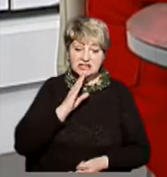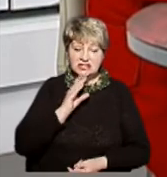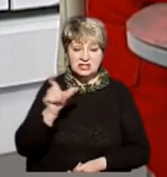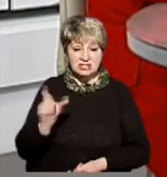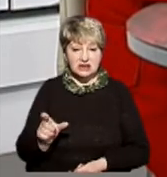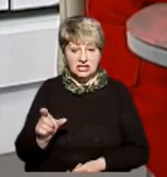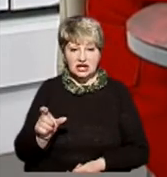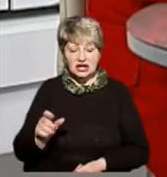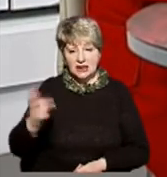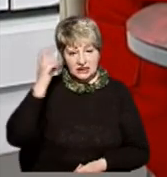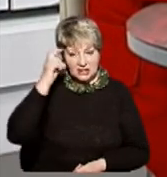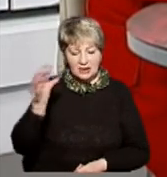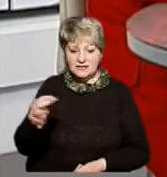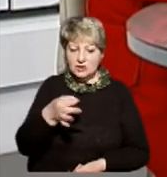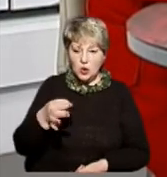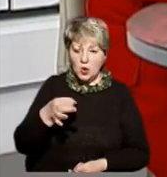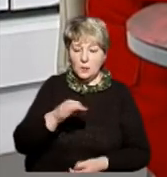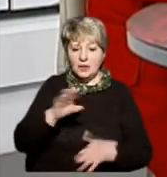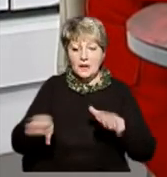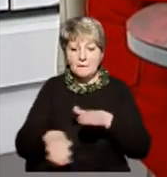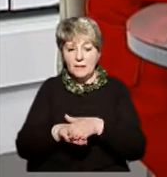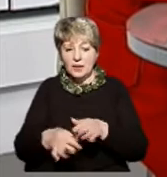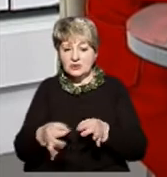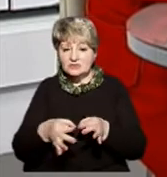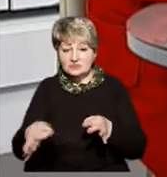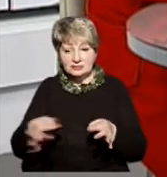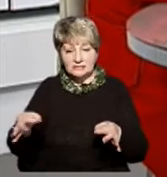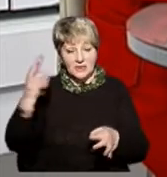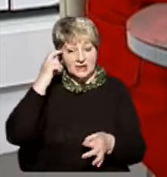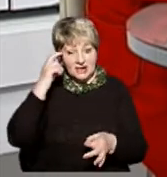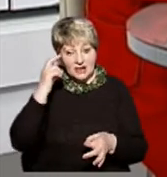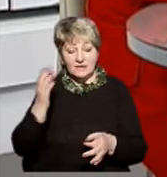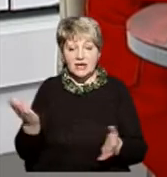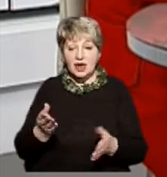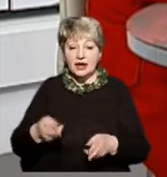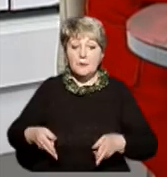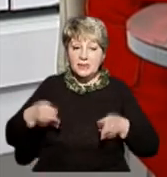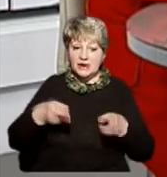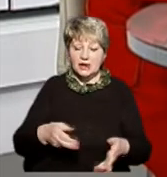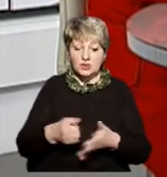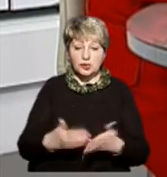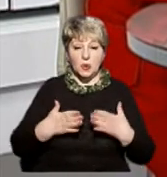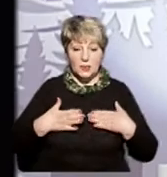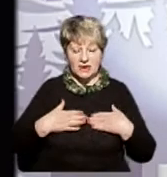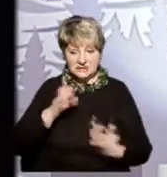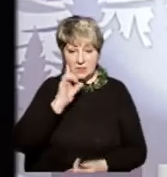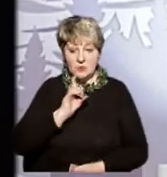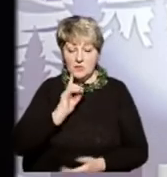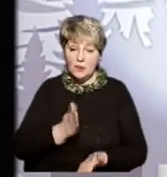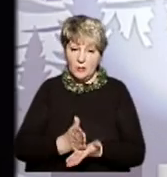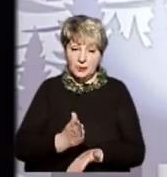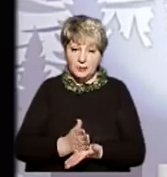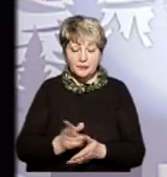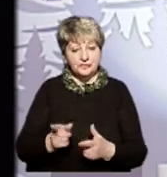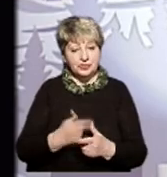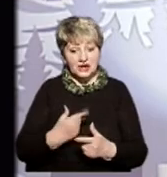області, з-під Києва, з Києва, які приїхали до нас на тимчасове перебування. Чи достатньо у вас